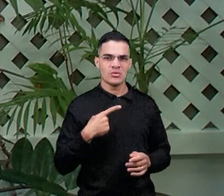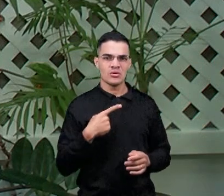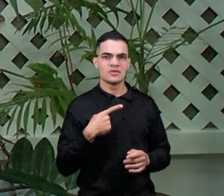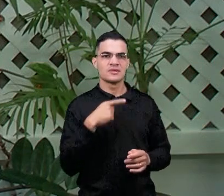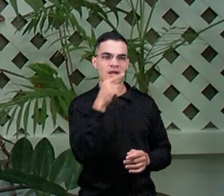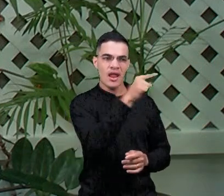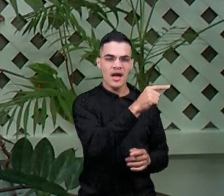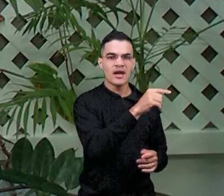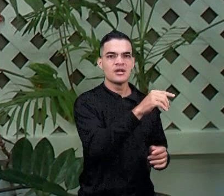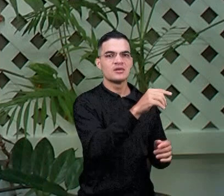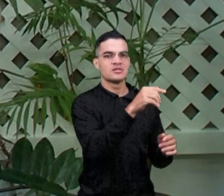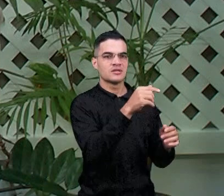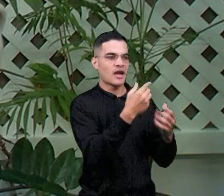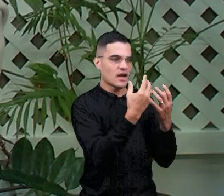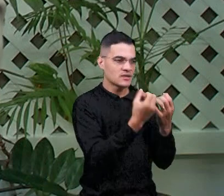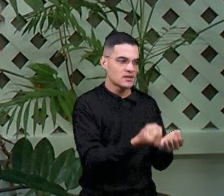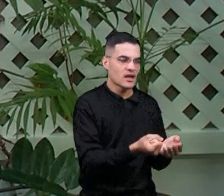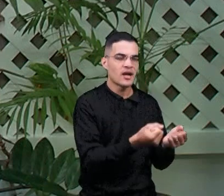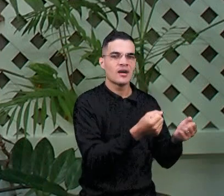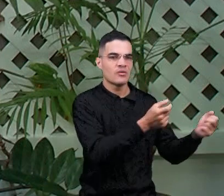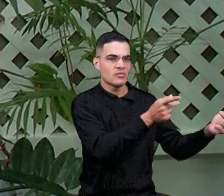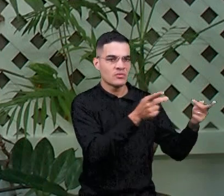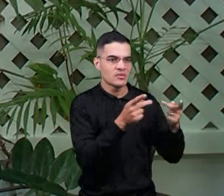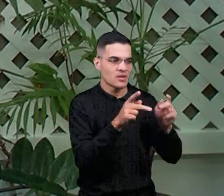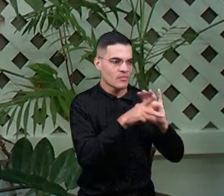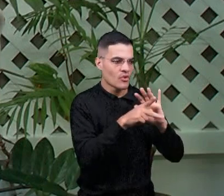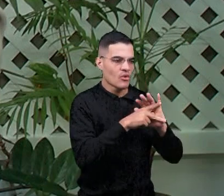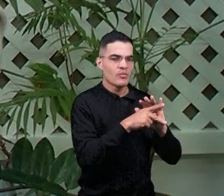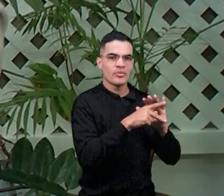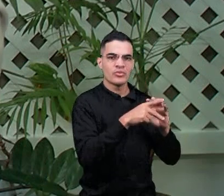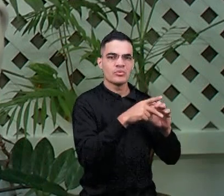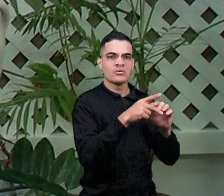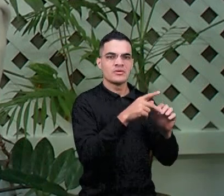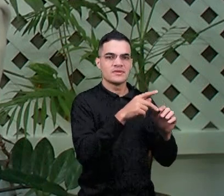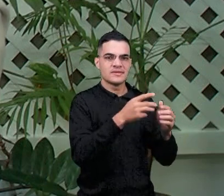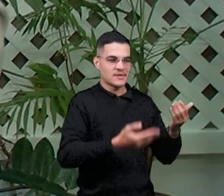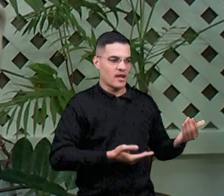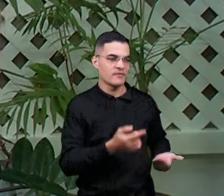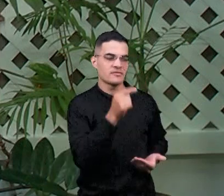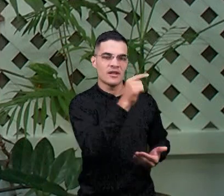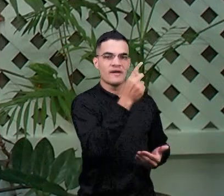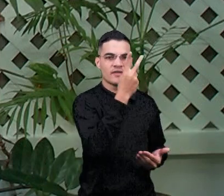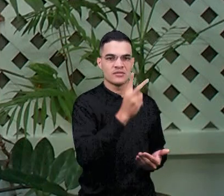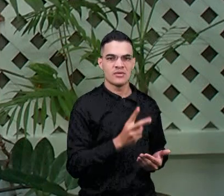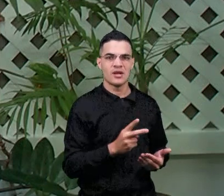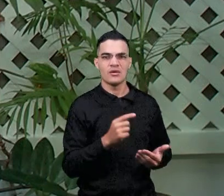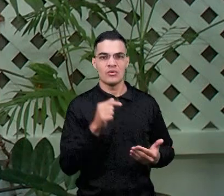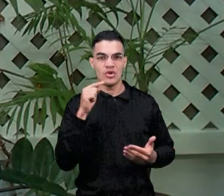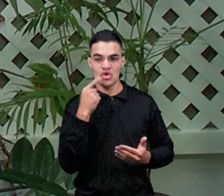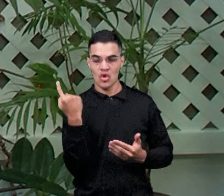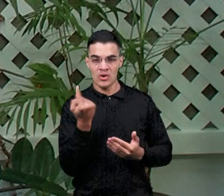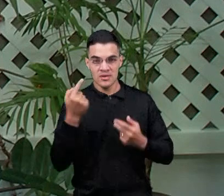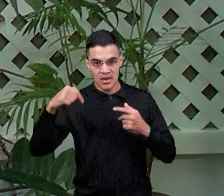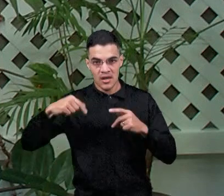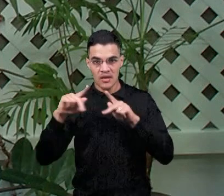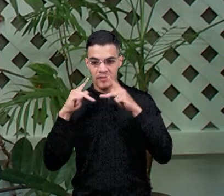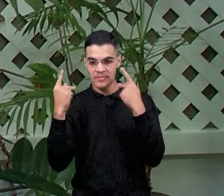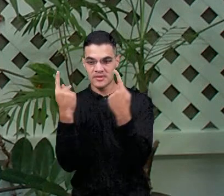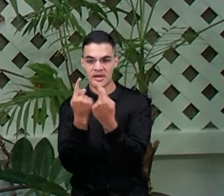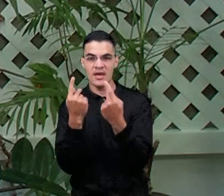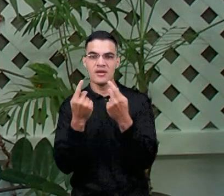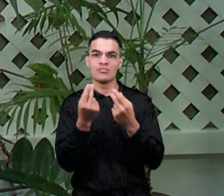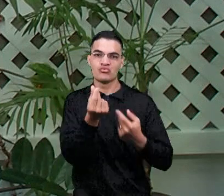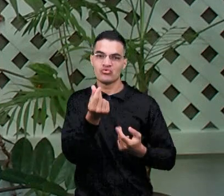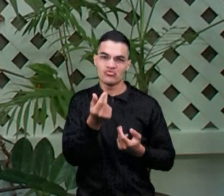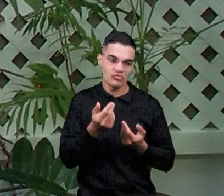frères et sœurs du Venezuela, ils ont accueilli, le presbytère a envoyé des ressources pour leur manutention, l'alimentation, pour prendre